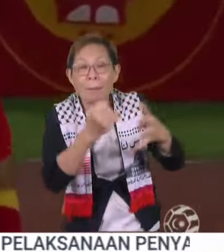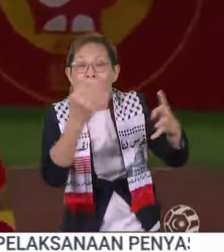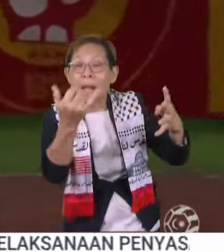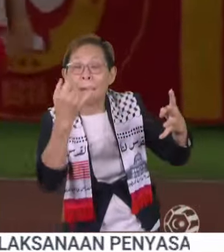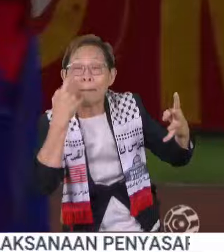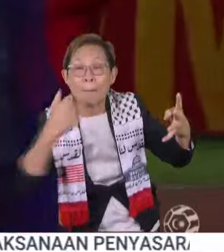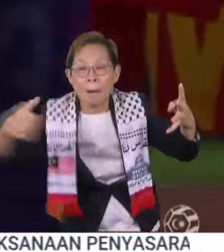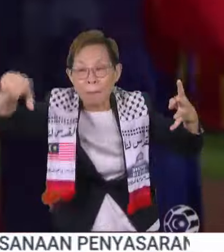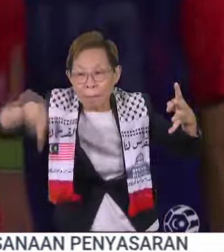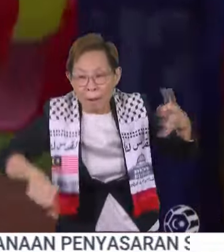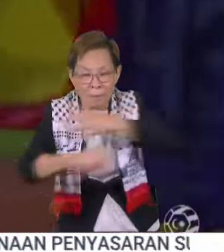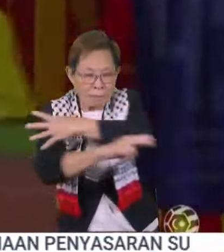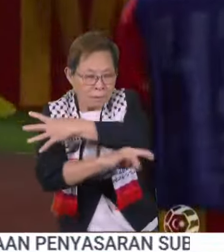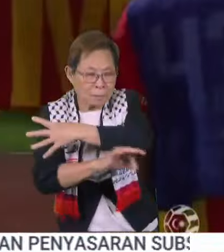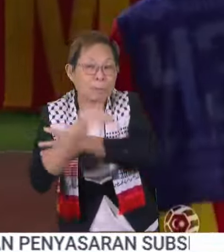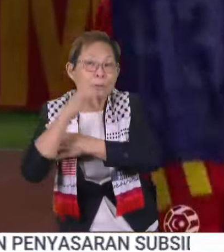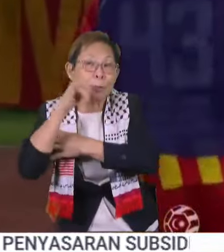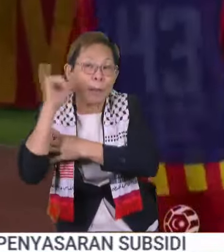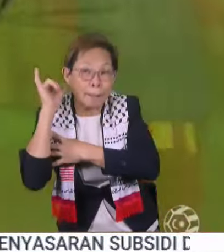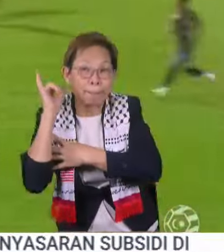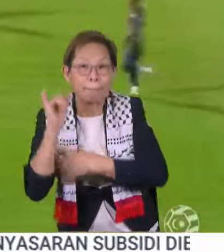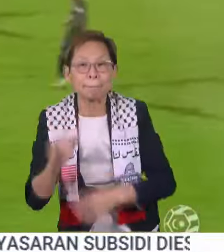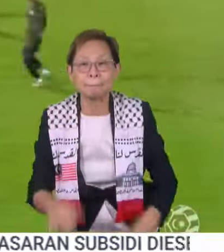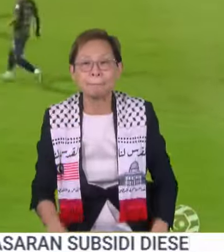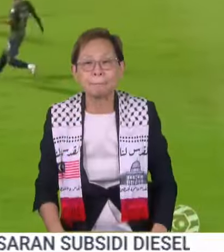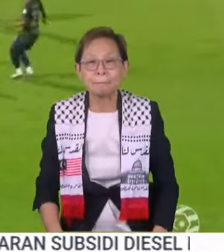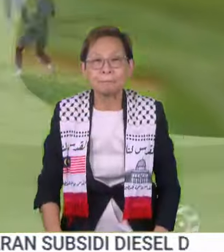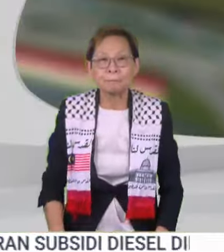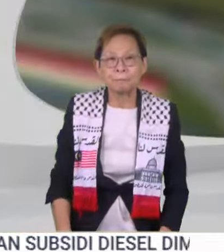ketika menumpaskan Negeri Sembilan semalam.